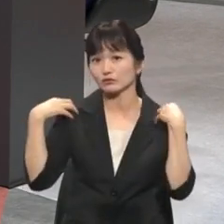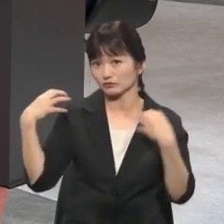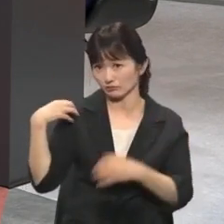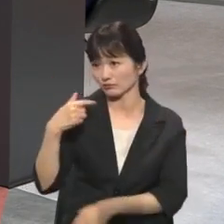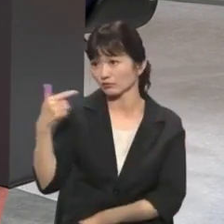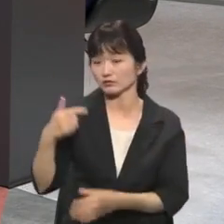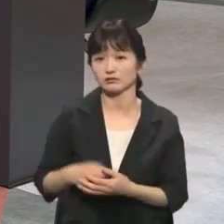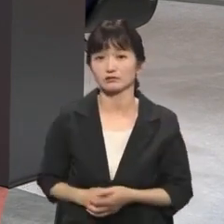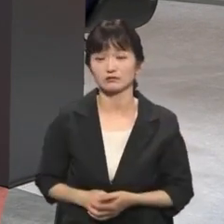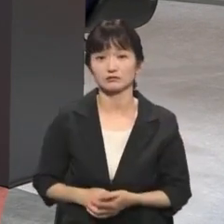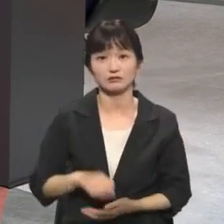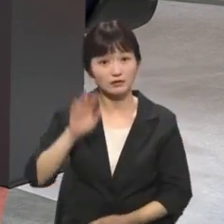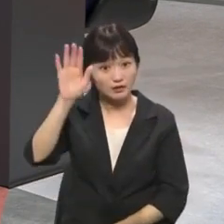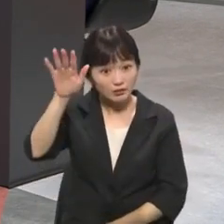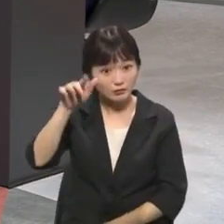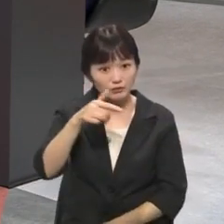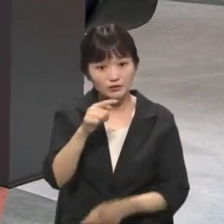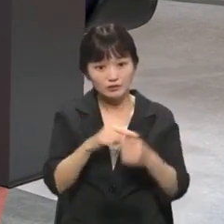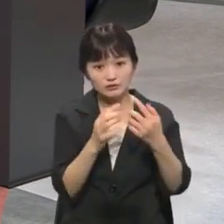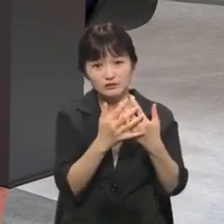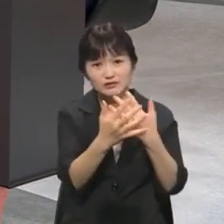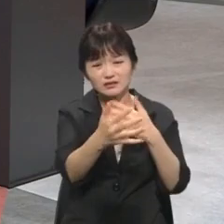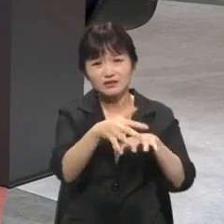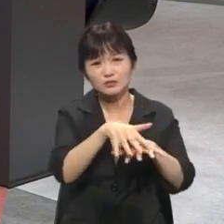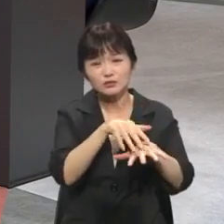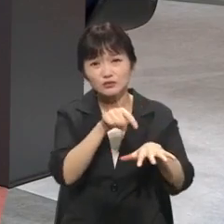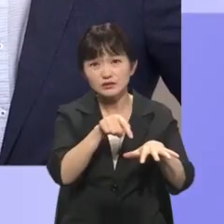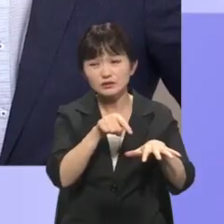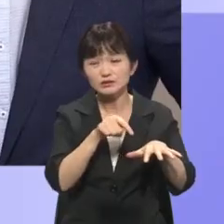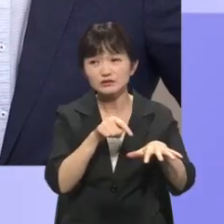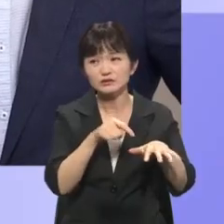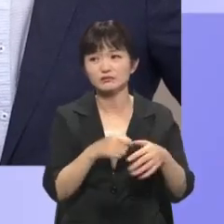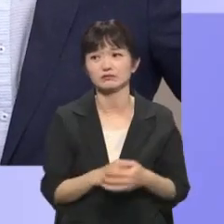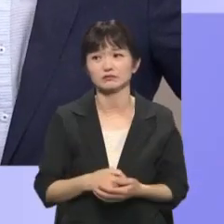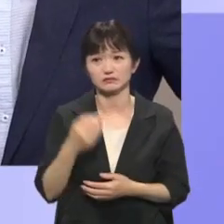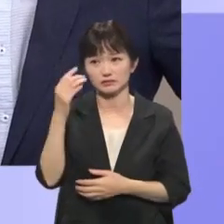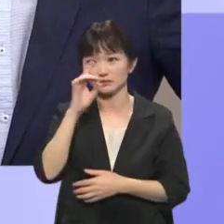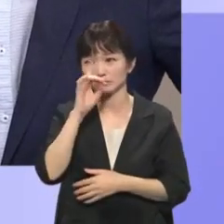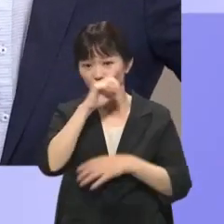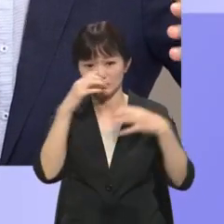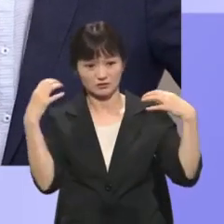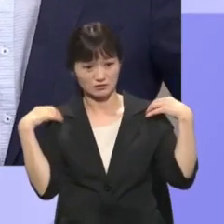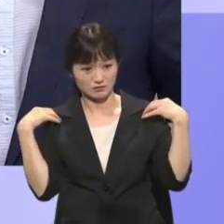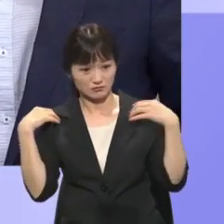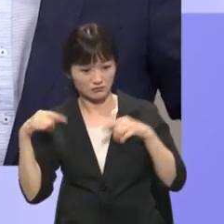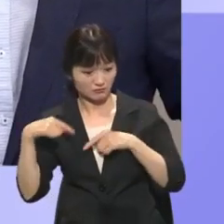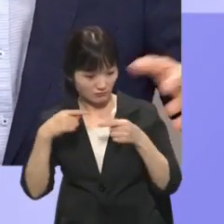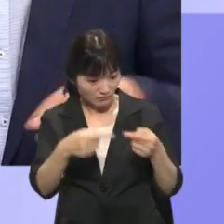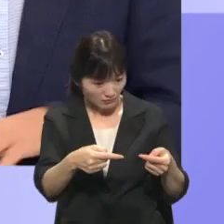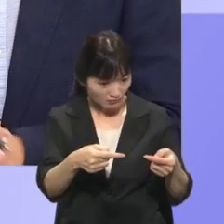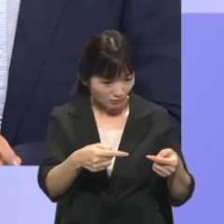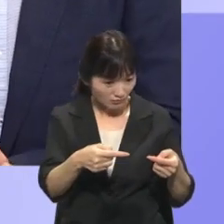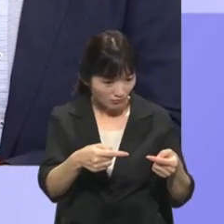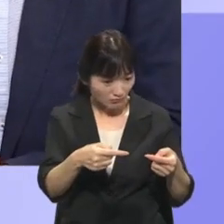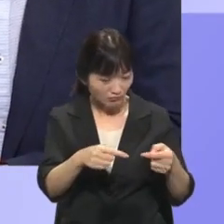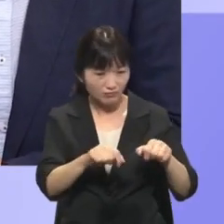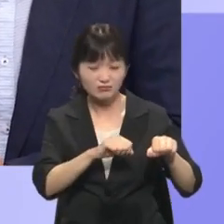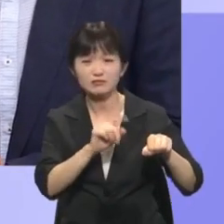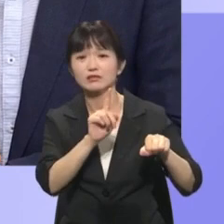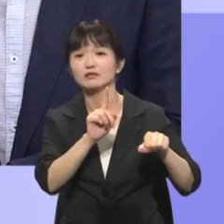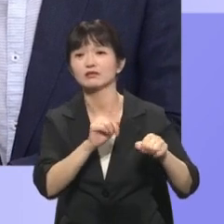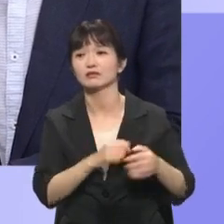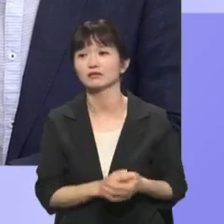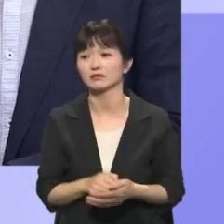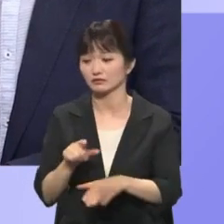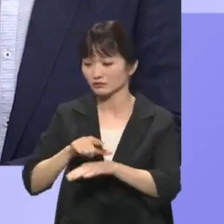이런 정도의 규모의 모든 그 세계 대회를 중앙정부가 나서서 모든 것들을 다 커버한다고 하면 사실상